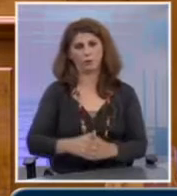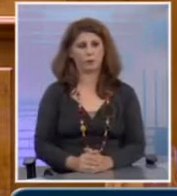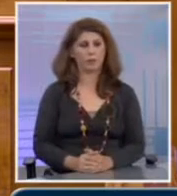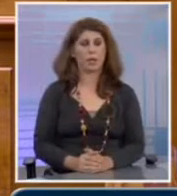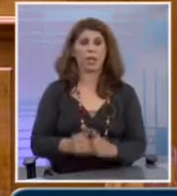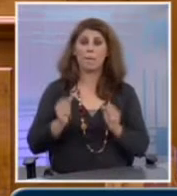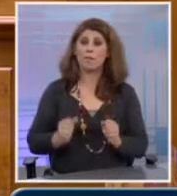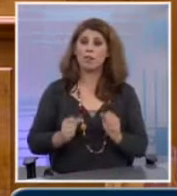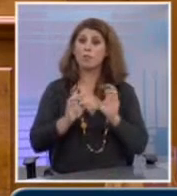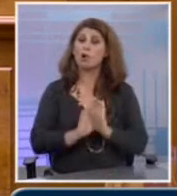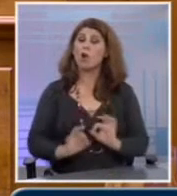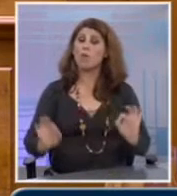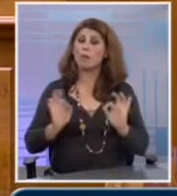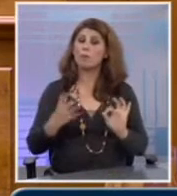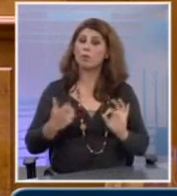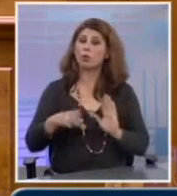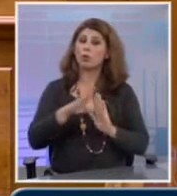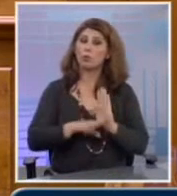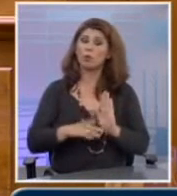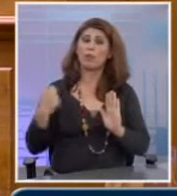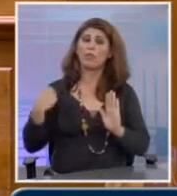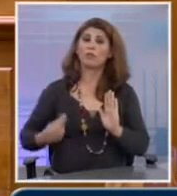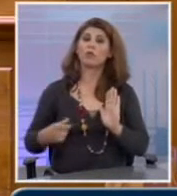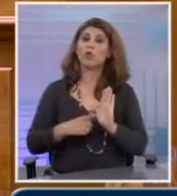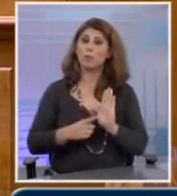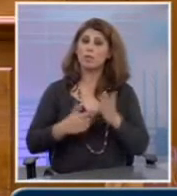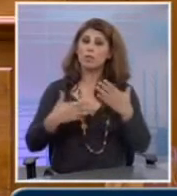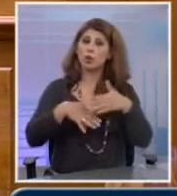τις προβλέψεις που έχει το πρόγραμμα δημοσιονομικής προσαρμογής.